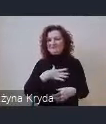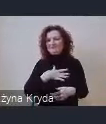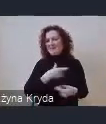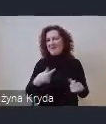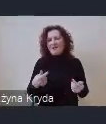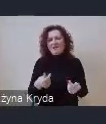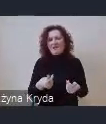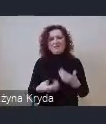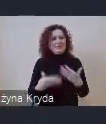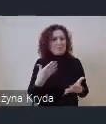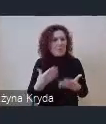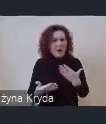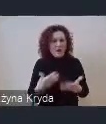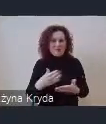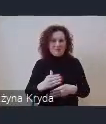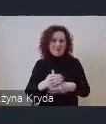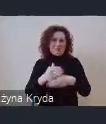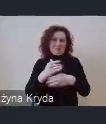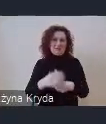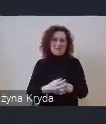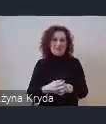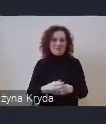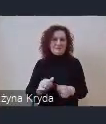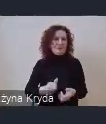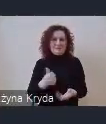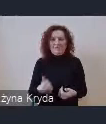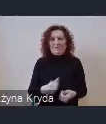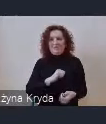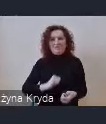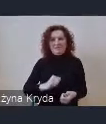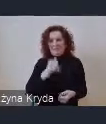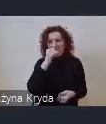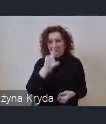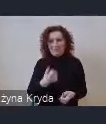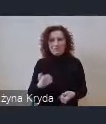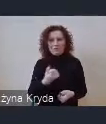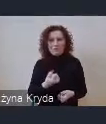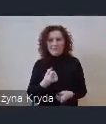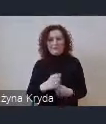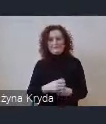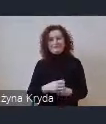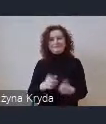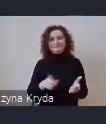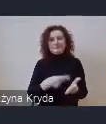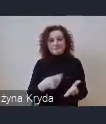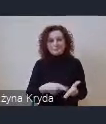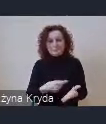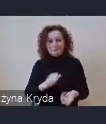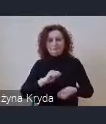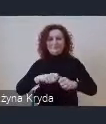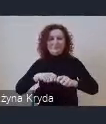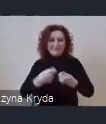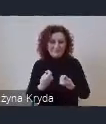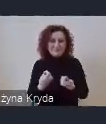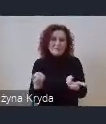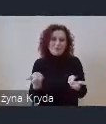przyjdzie i nam łączy tą platformę bo z jakiegoś powodu nie można jej używać samemu Po drugie bardzo często są uszkodzone Mają awarię